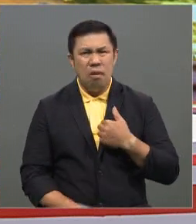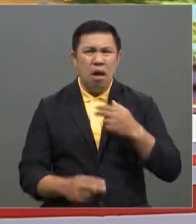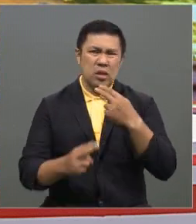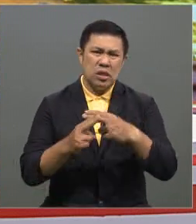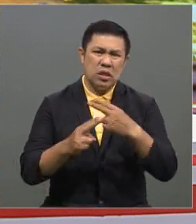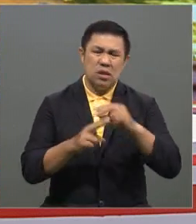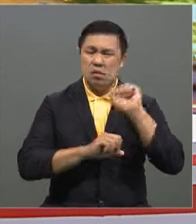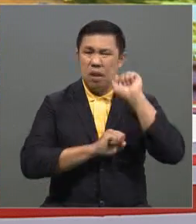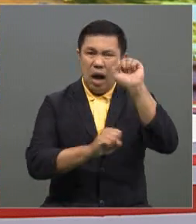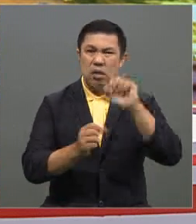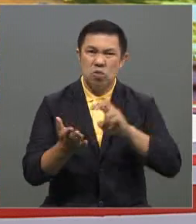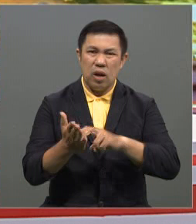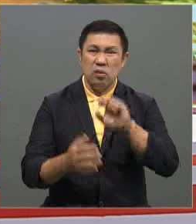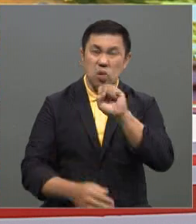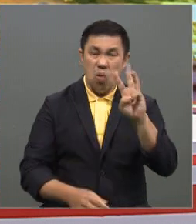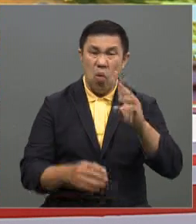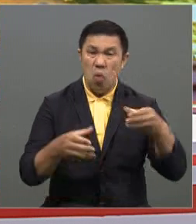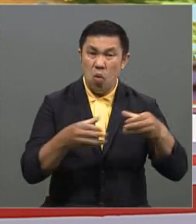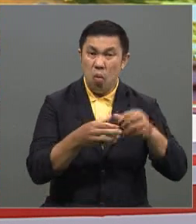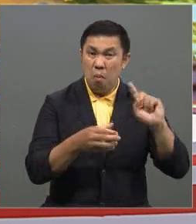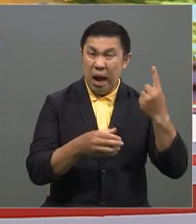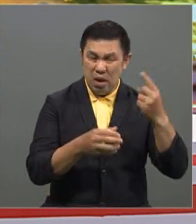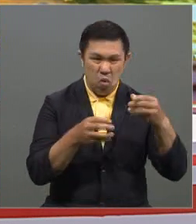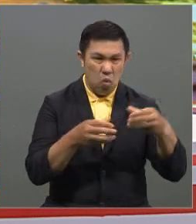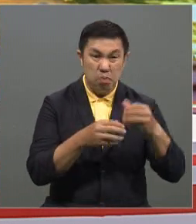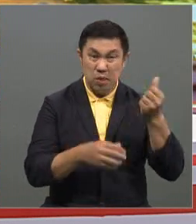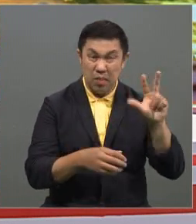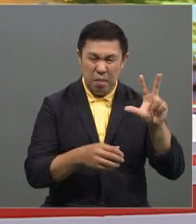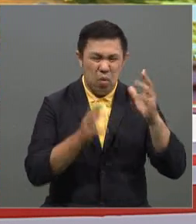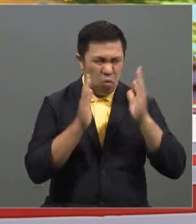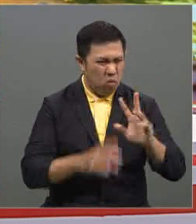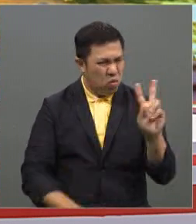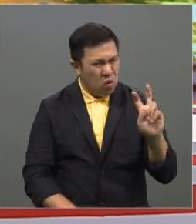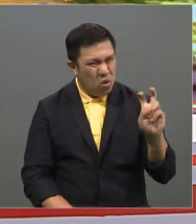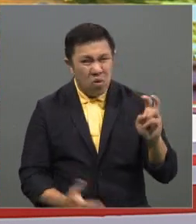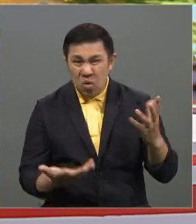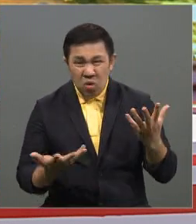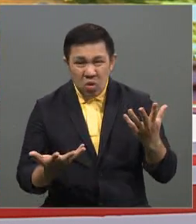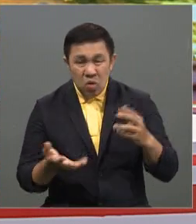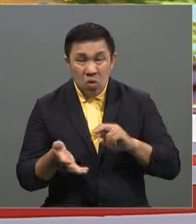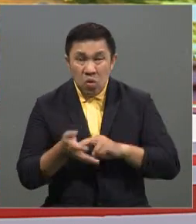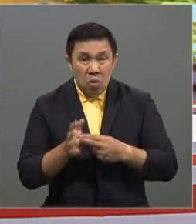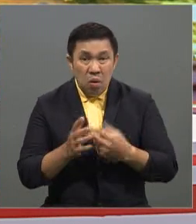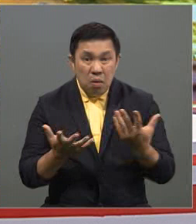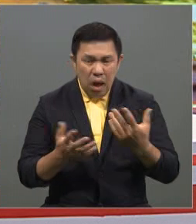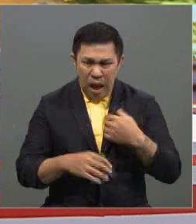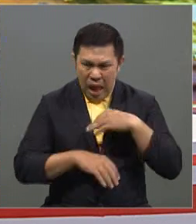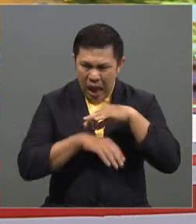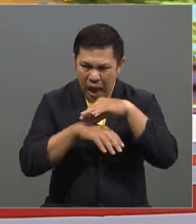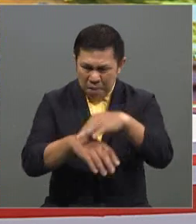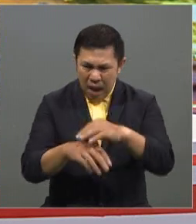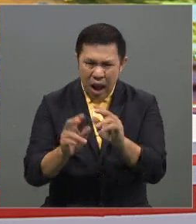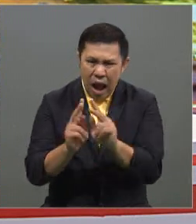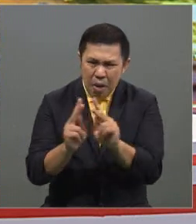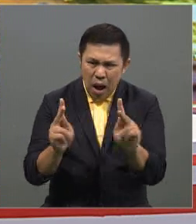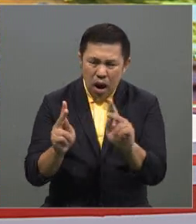รองสวชุดใหม่ซึ่งเป็นชุดที่ 13เนี่ยจำนวน 200คนได้เอ๊ะถ้าเป็นแบบนี้เนี่ยมันต้องมีการการตั้งกรรมาธิการมั้ย